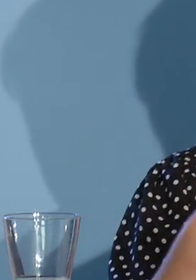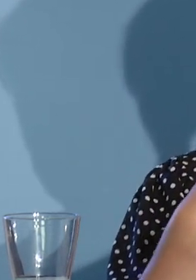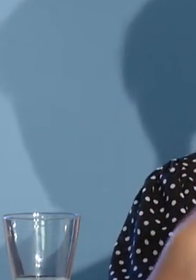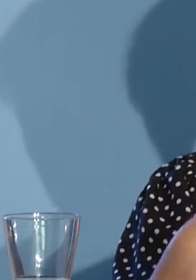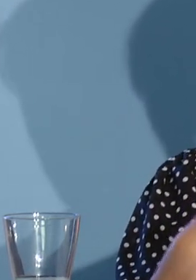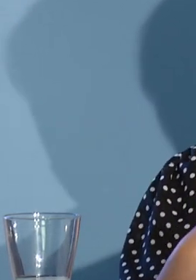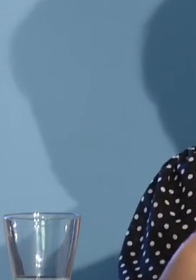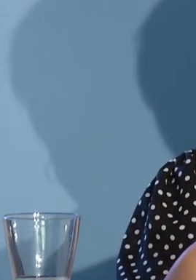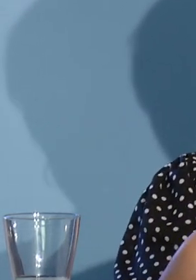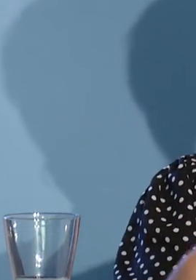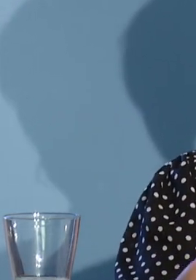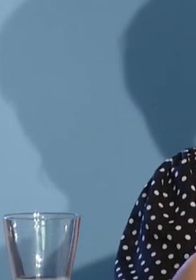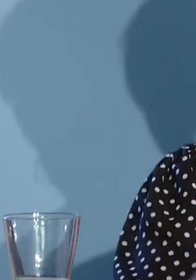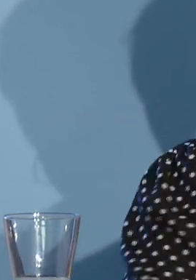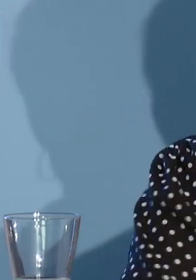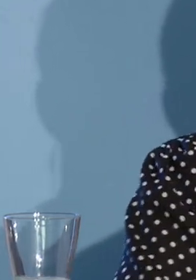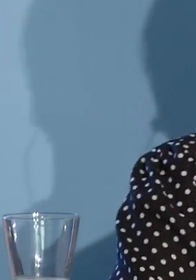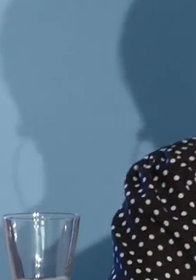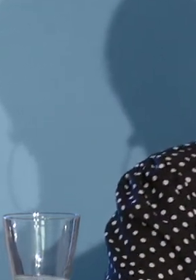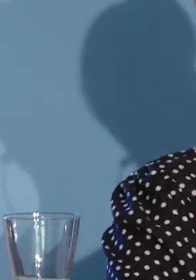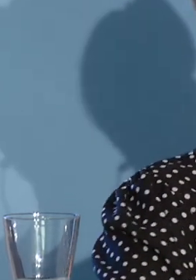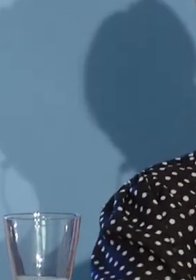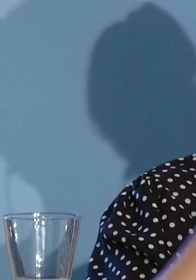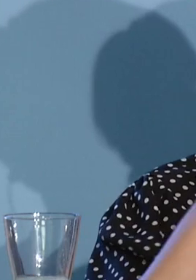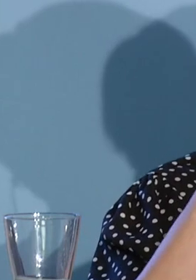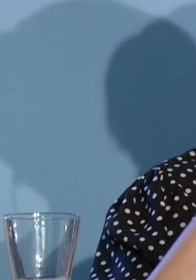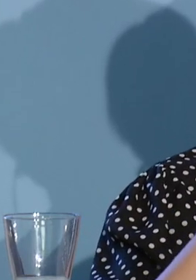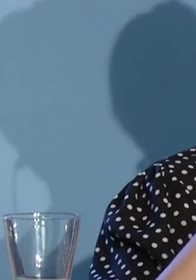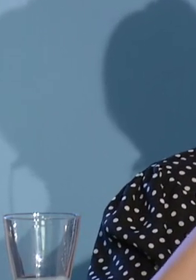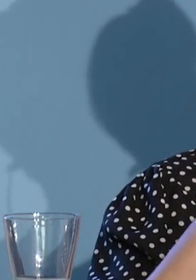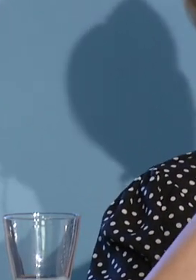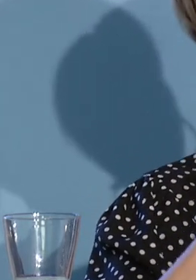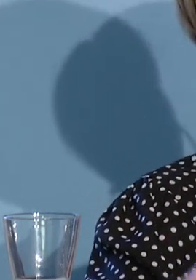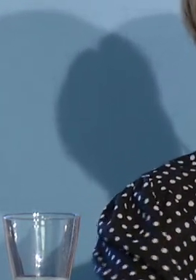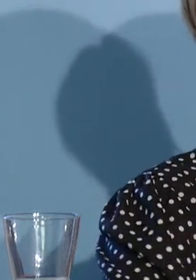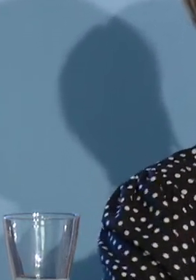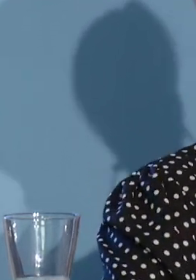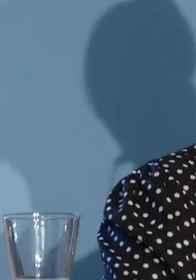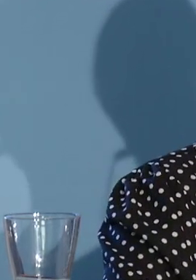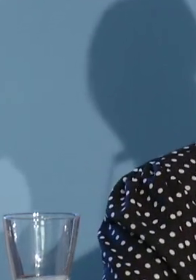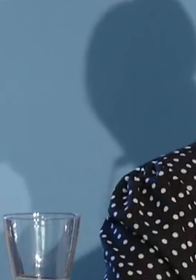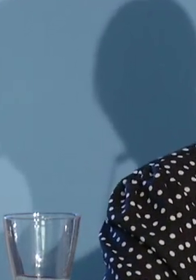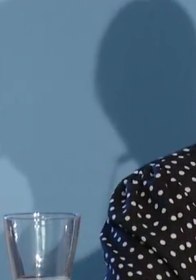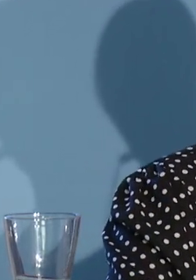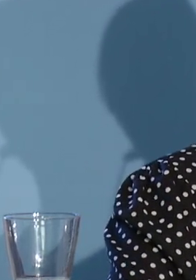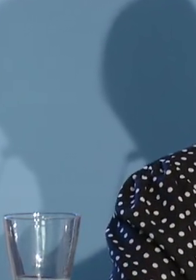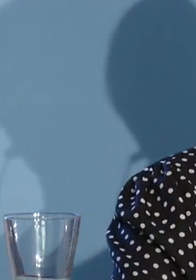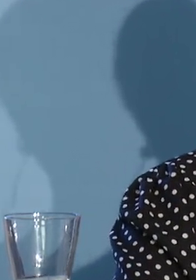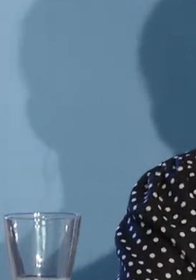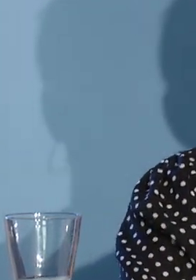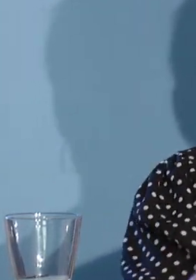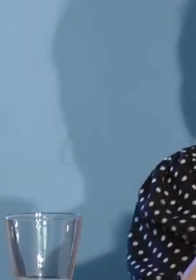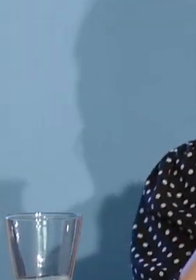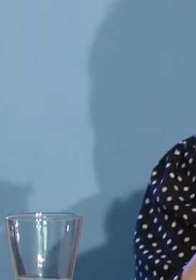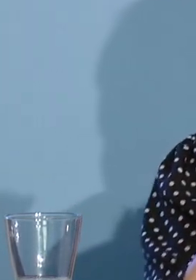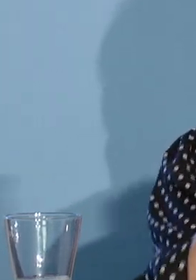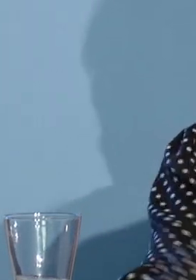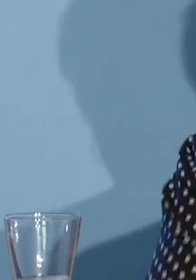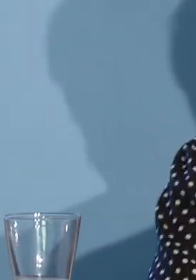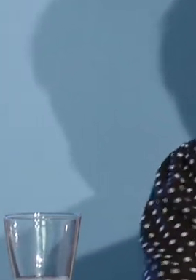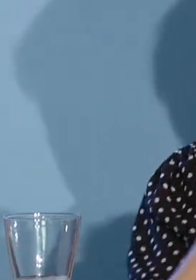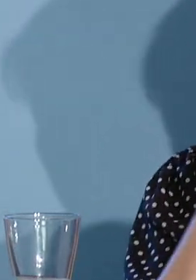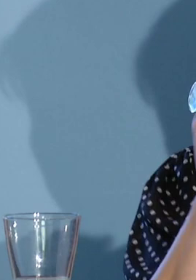möjligheter att göra bra insatser långsiktigt skulle må bra av lite sänkt tonläge, lite mer kompromisser och enighet om inte bara hur